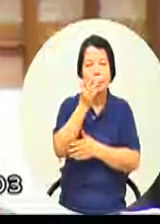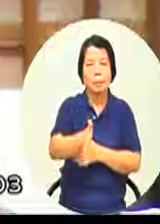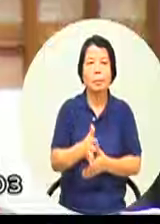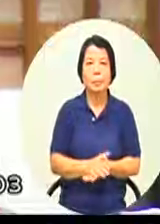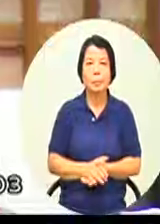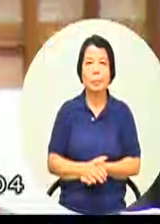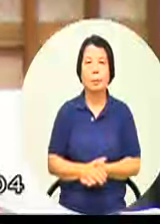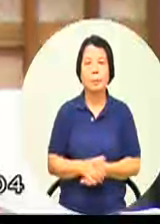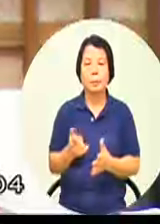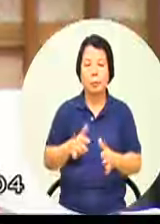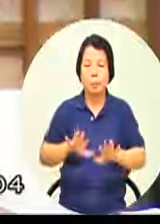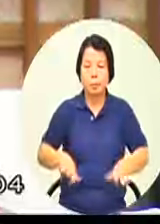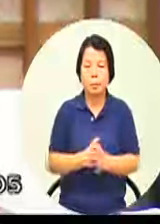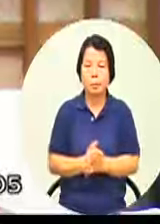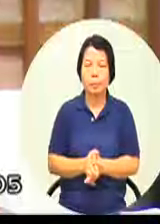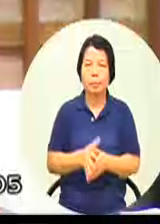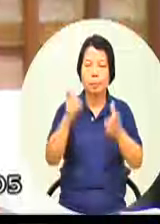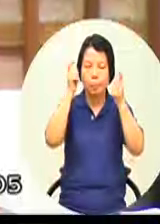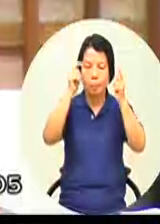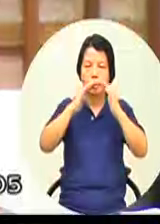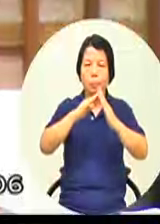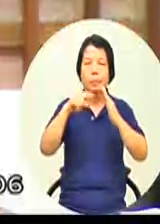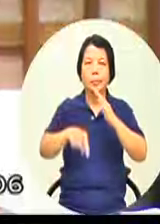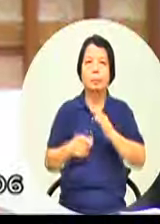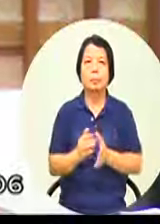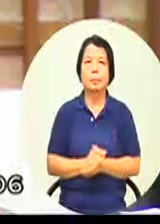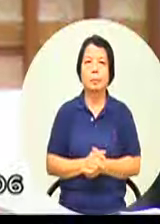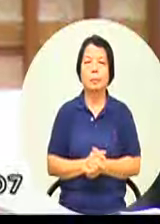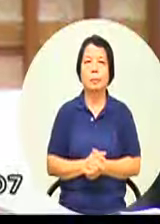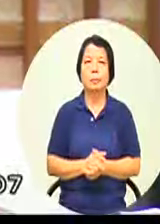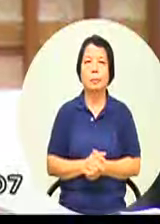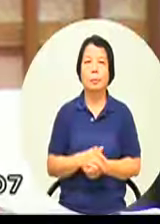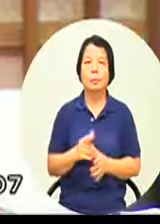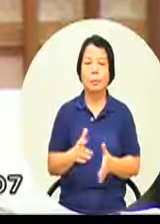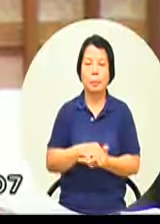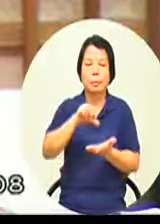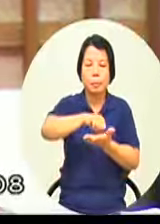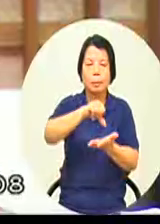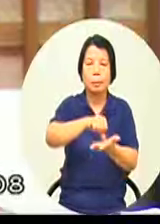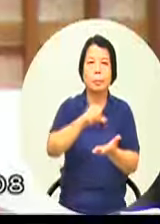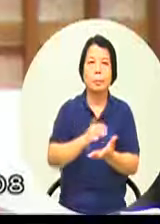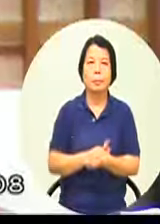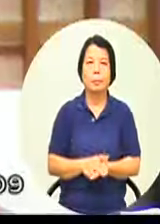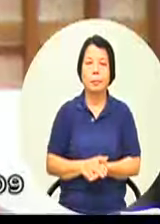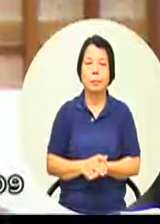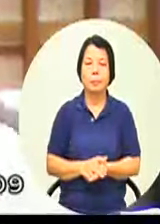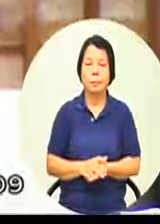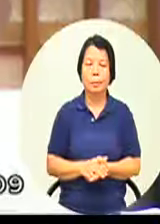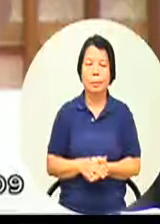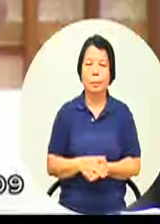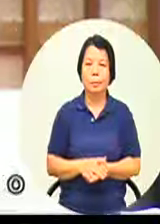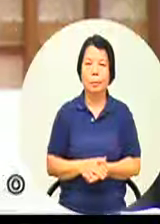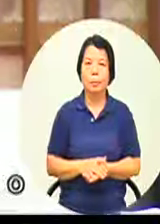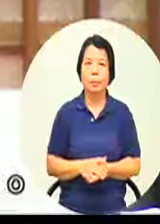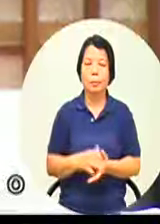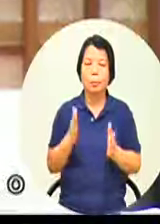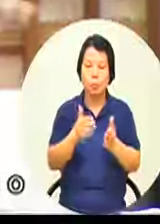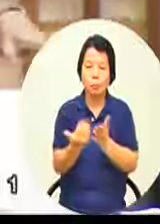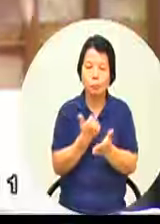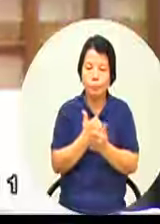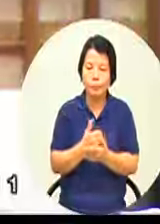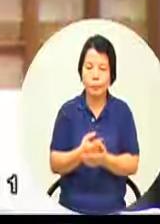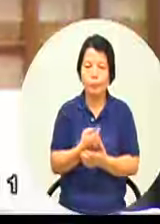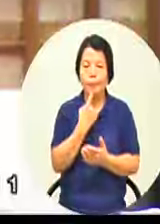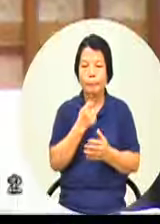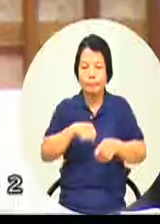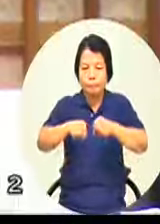所谓讲的是本土的这个所谓来生产的一个，这样来讲，如果说在预期的部分，我们